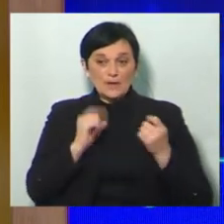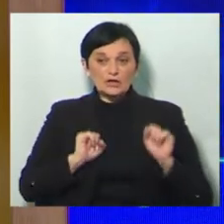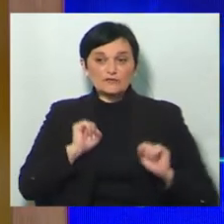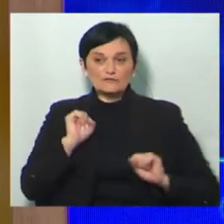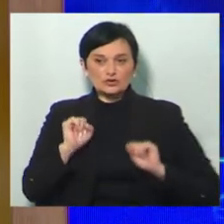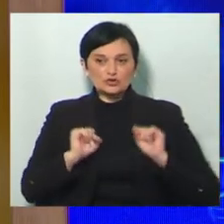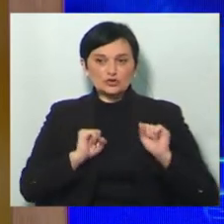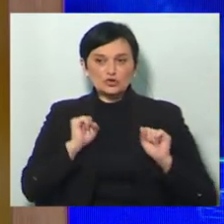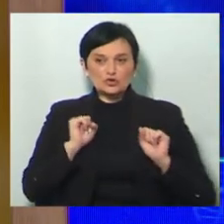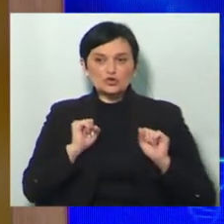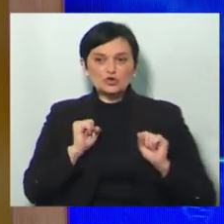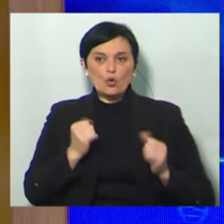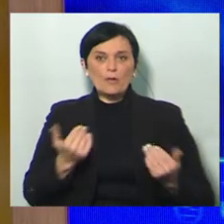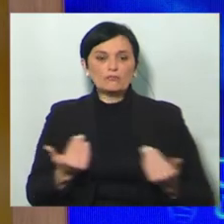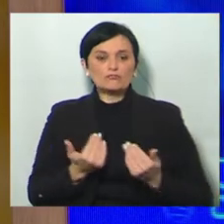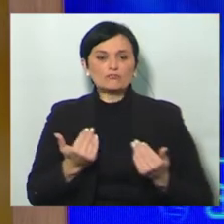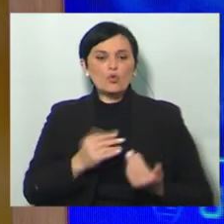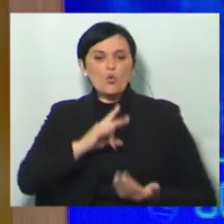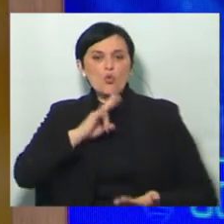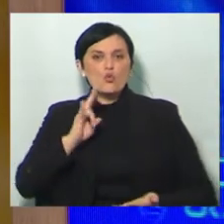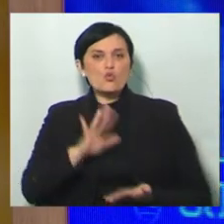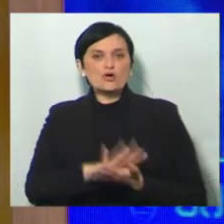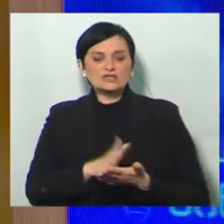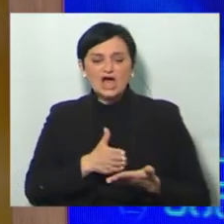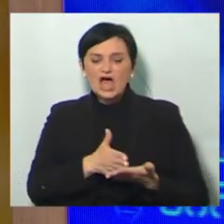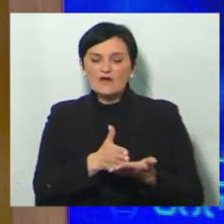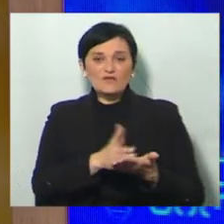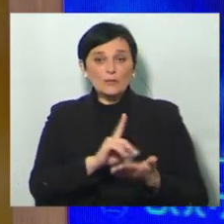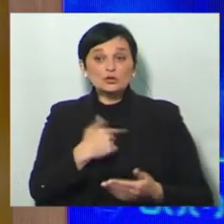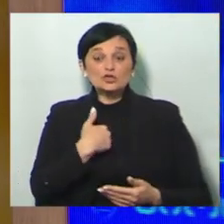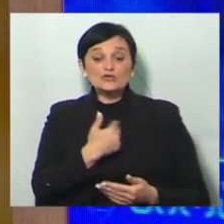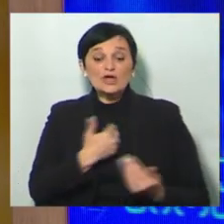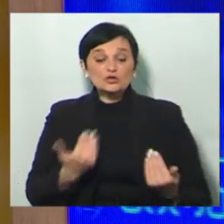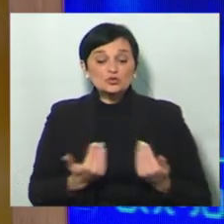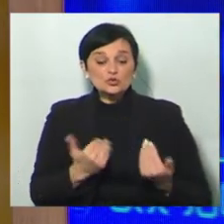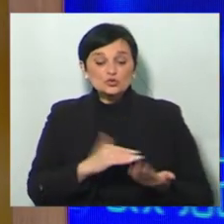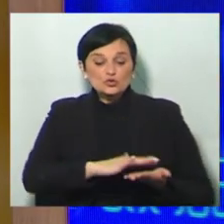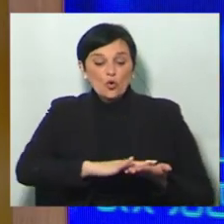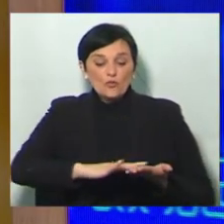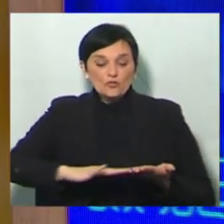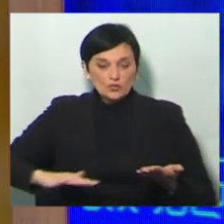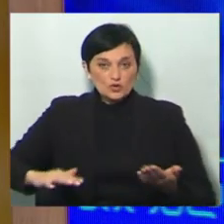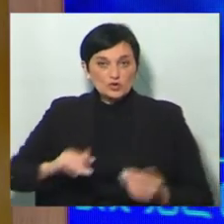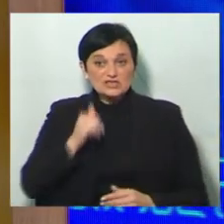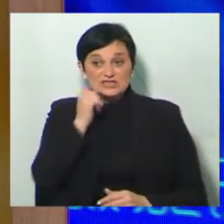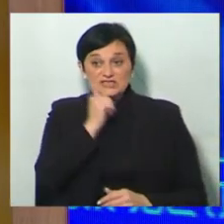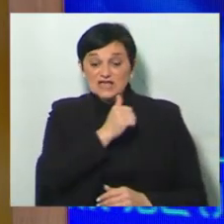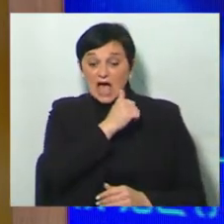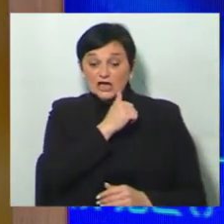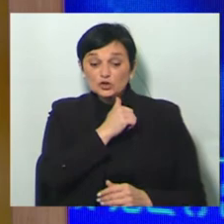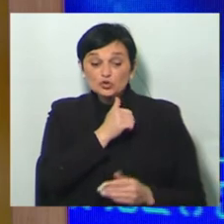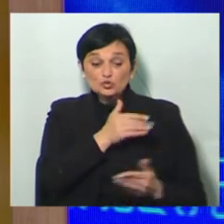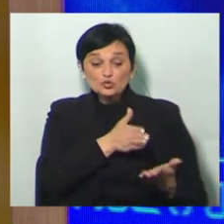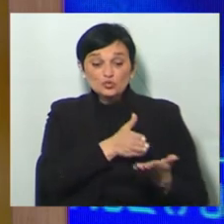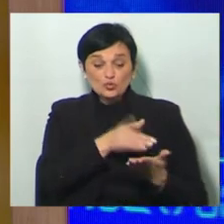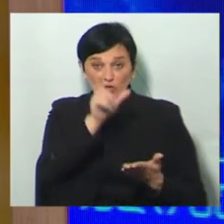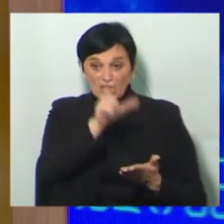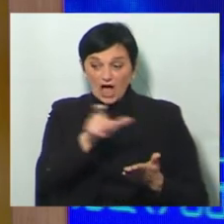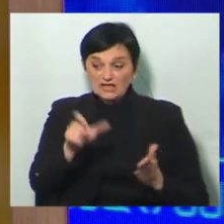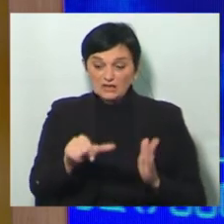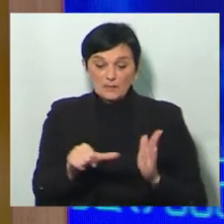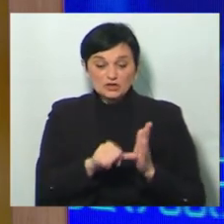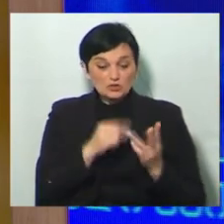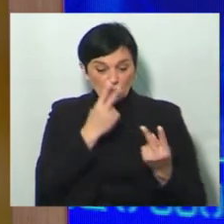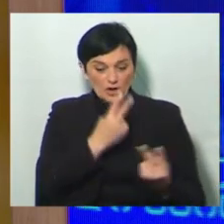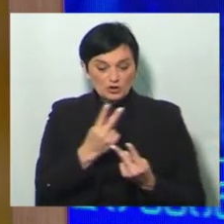ვცდილობთ უკვდავებას მივაგნოთ. Ჩვენ ყოველთვის ვამბობთ, რომ ჩვენ გვინდა დღეგრძელობის საიდუმლოს მივაგნოთ იმ ადამიანების მეშვეობით,